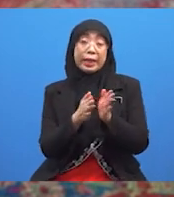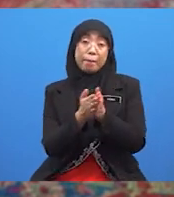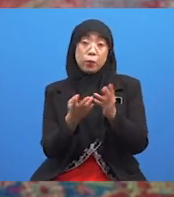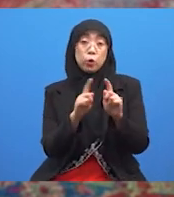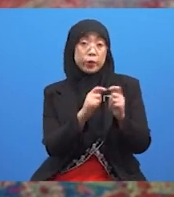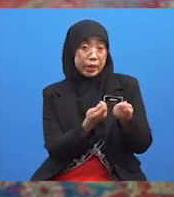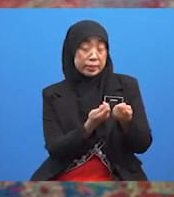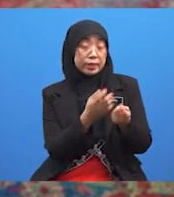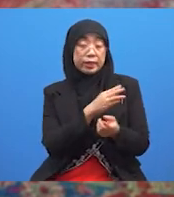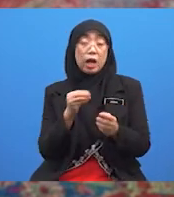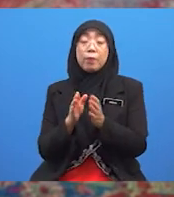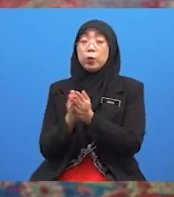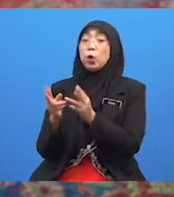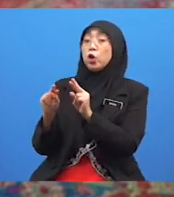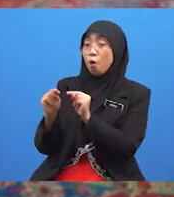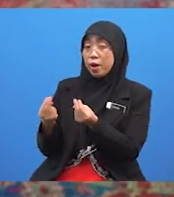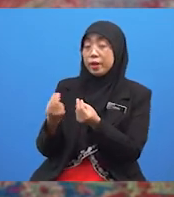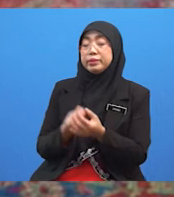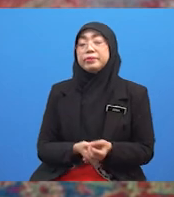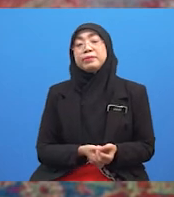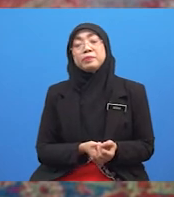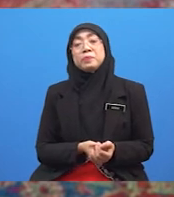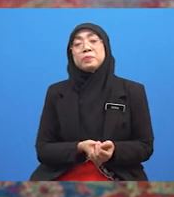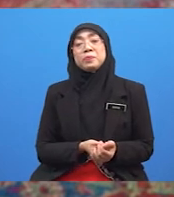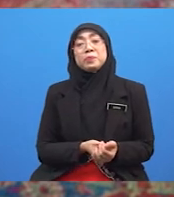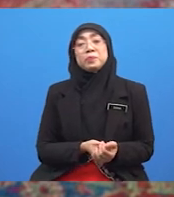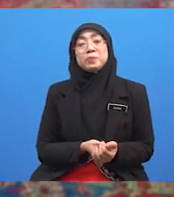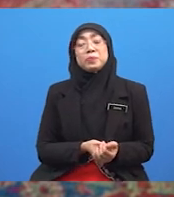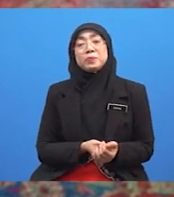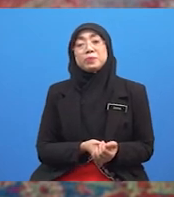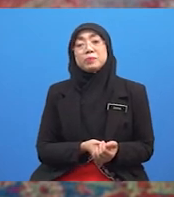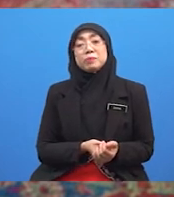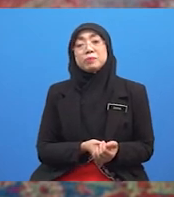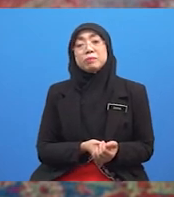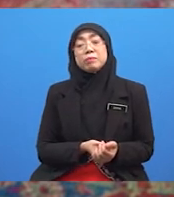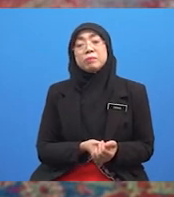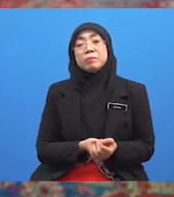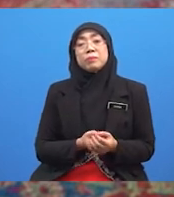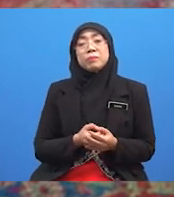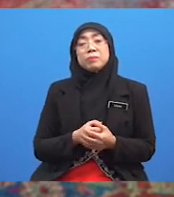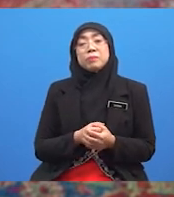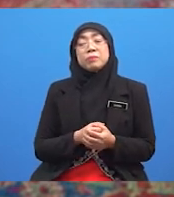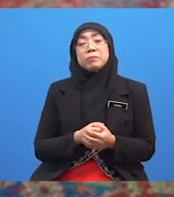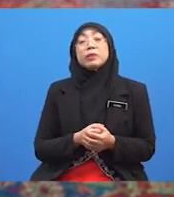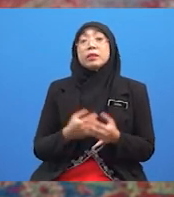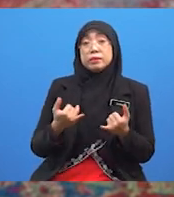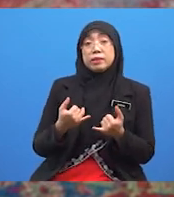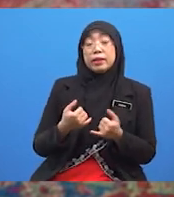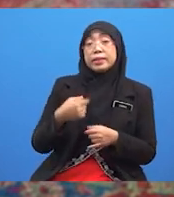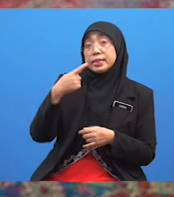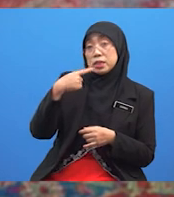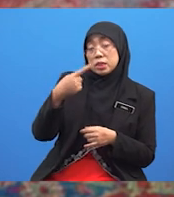Sulalatus Salatin Sejarah Melayu dan novel Sodagar Besar dari Kuala Lumpur. Mari kita